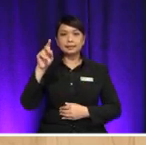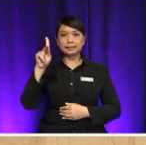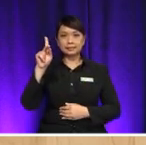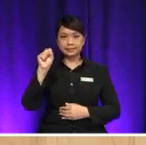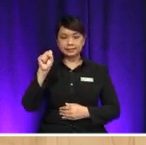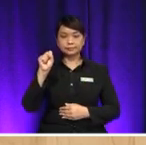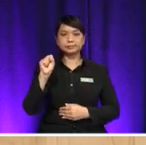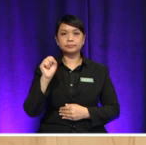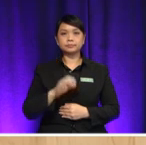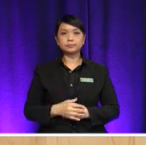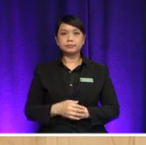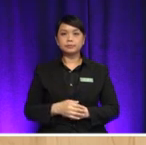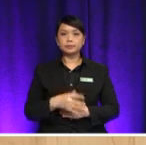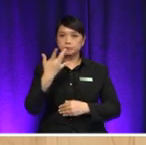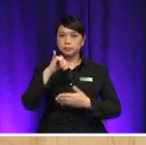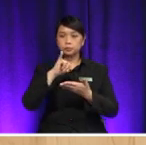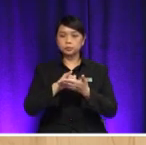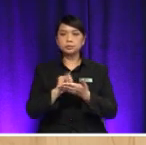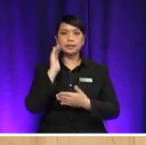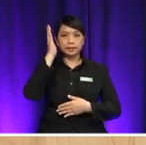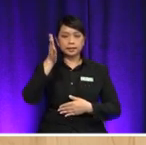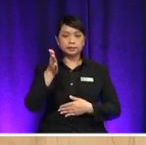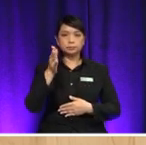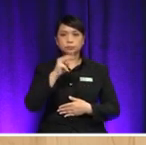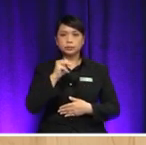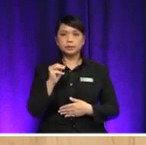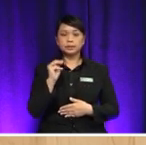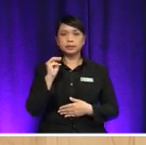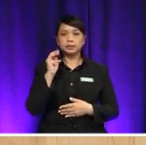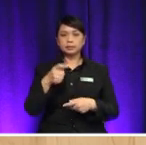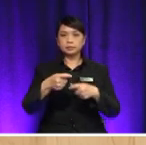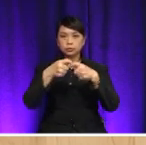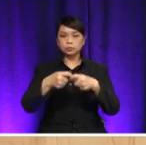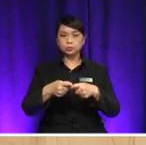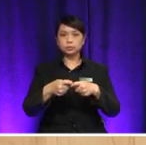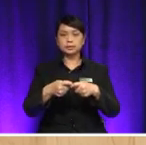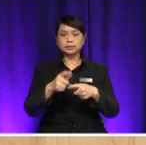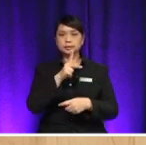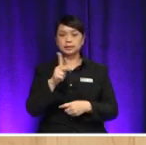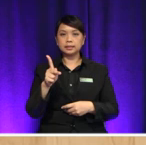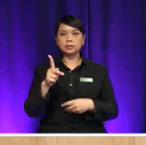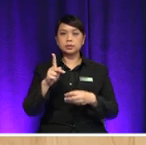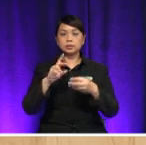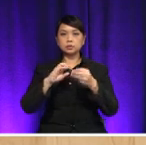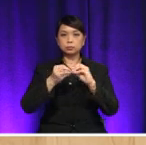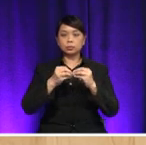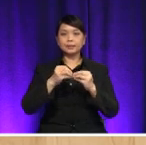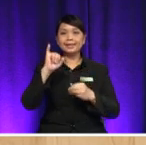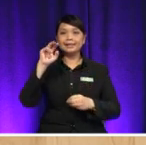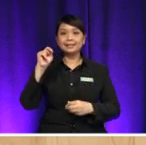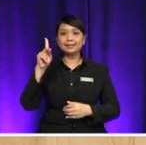dan mentasi nomor index yang kedua murid dapat menentukan dan mentaksir mentafsir indeks gobahan